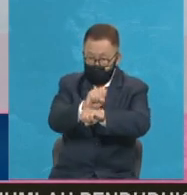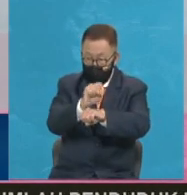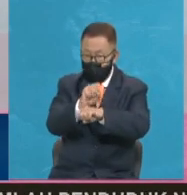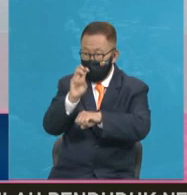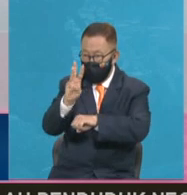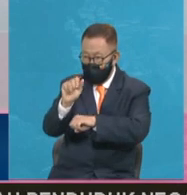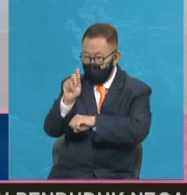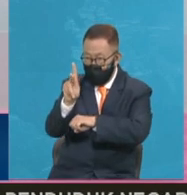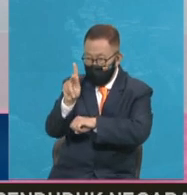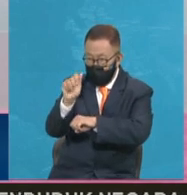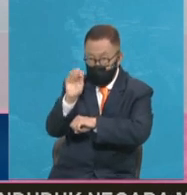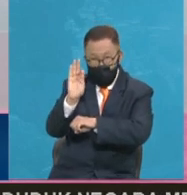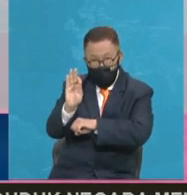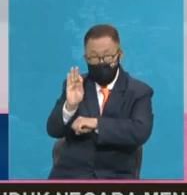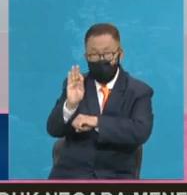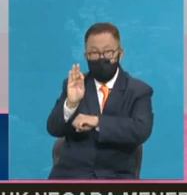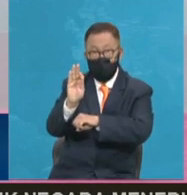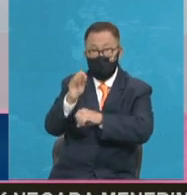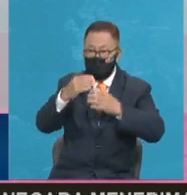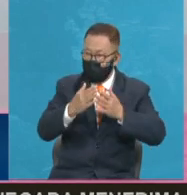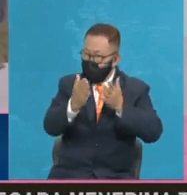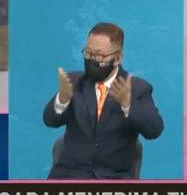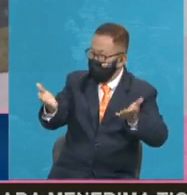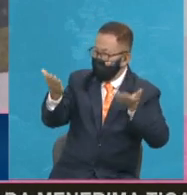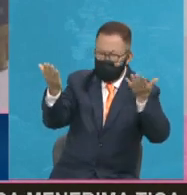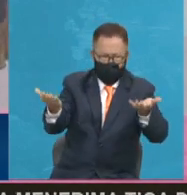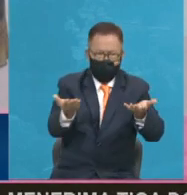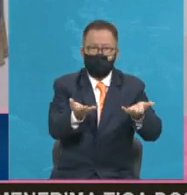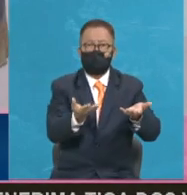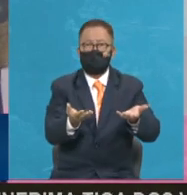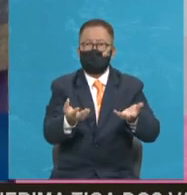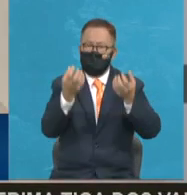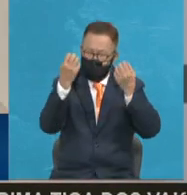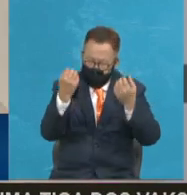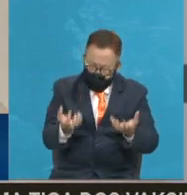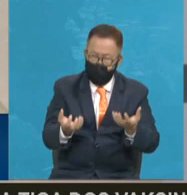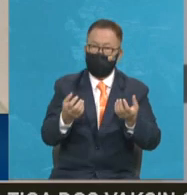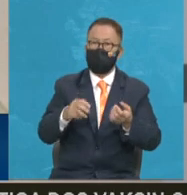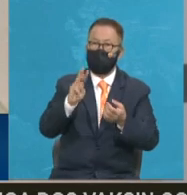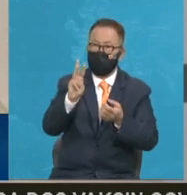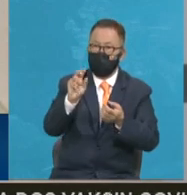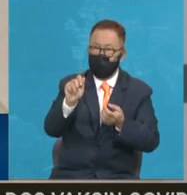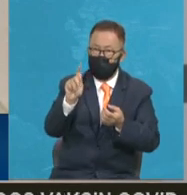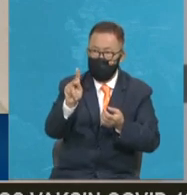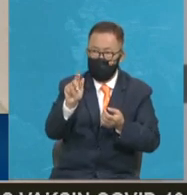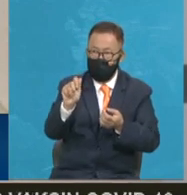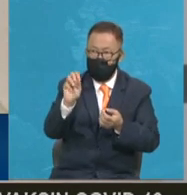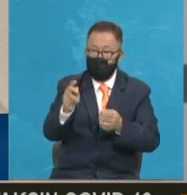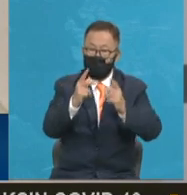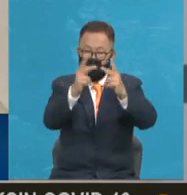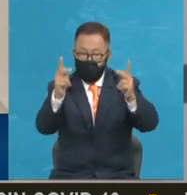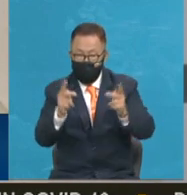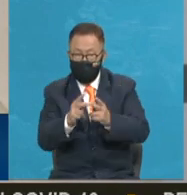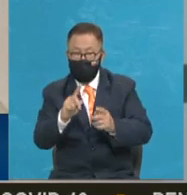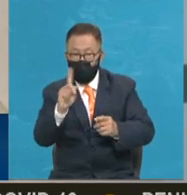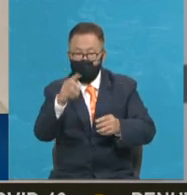wakaf tersebut bertujuan membuka ruang bagi orang ramai yang ingin berwakaf mushaf ke tempat-tempat yang memerlukan di